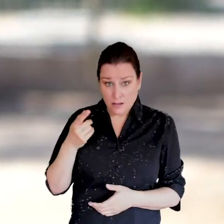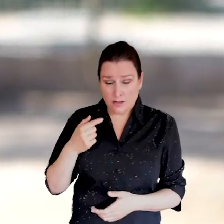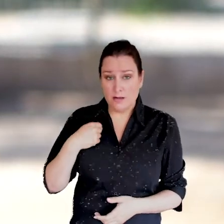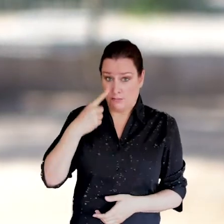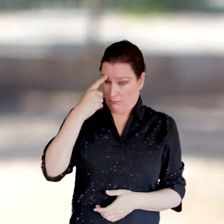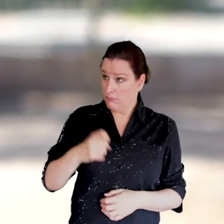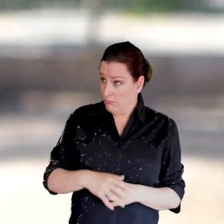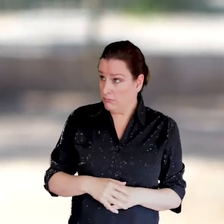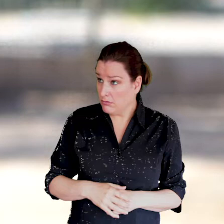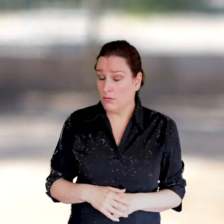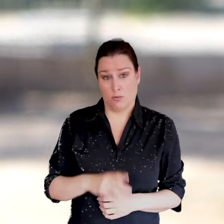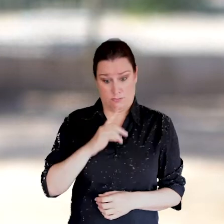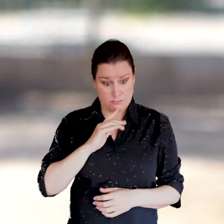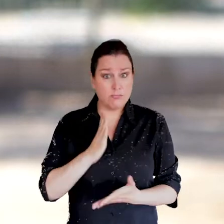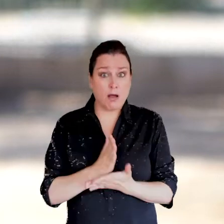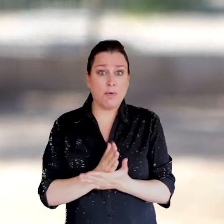En ek het geglo.